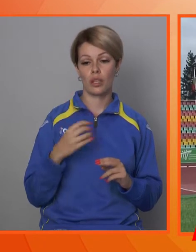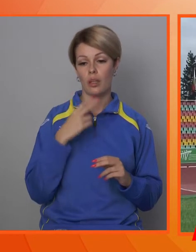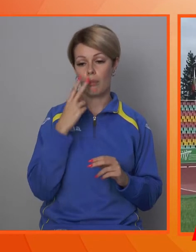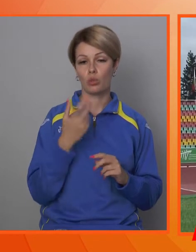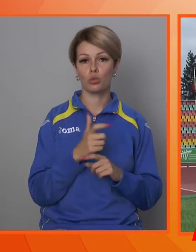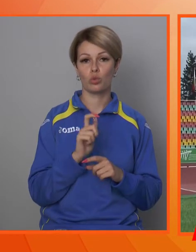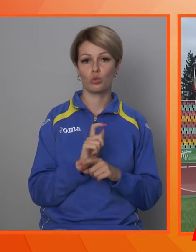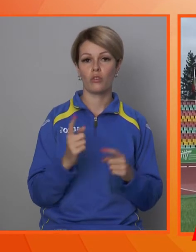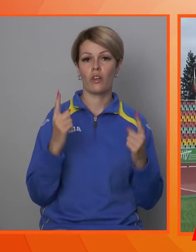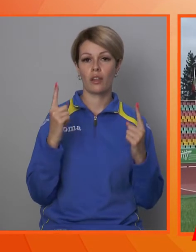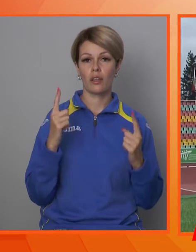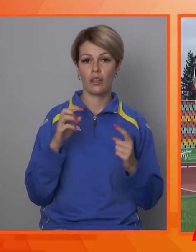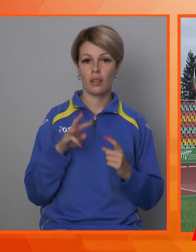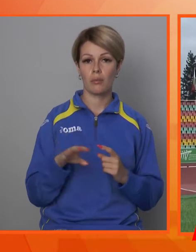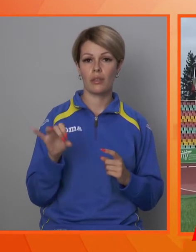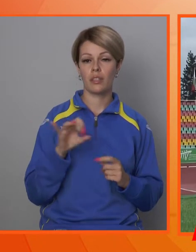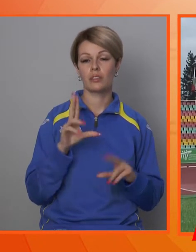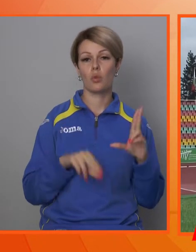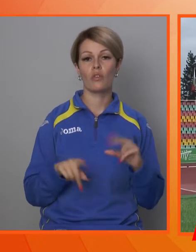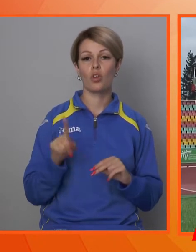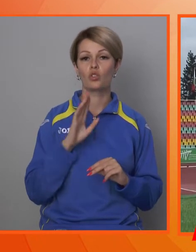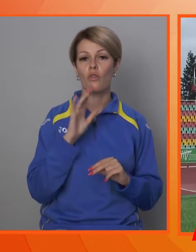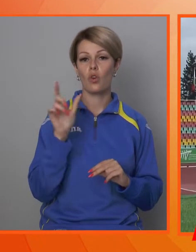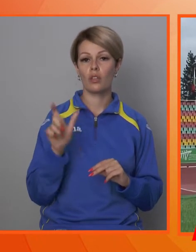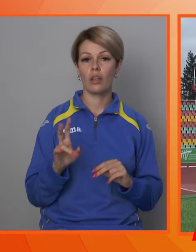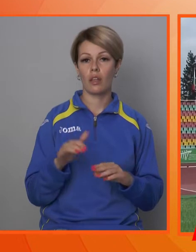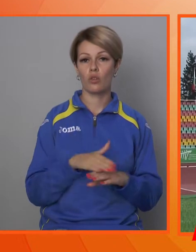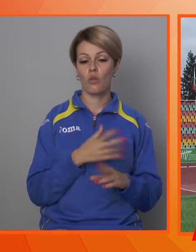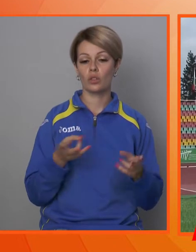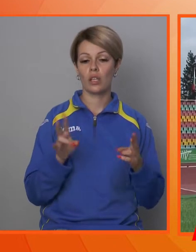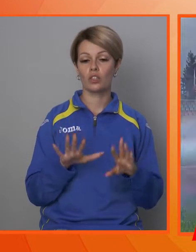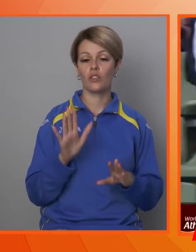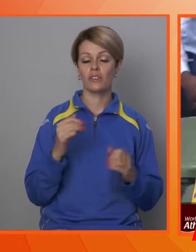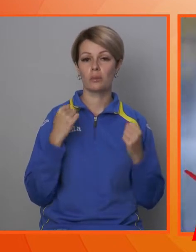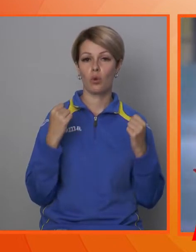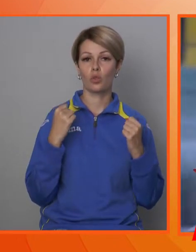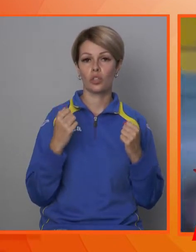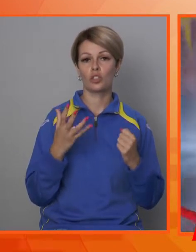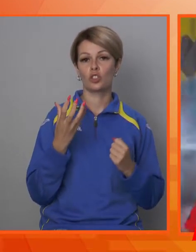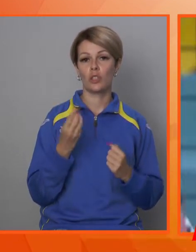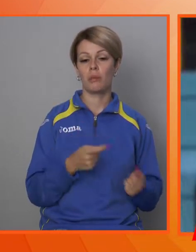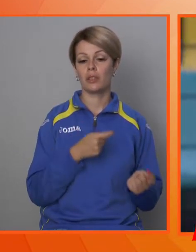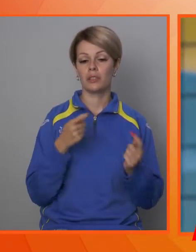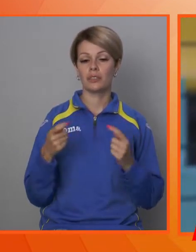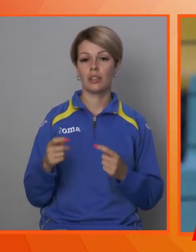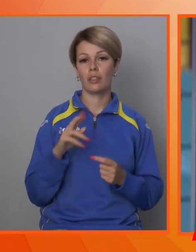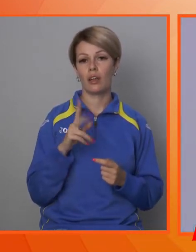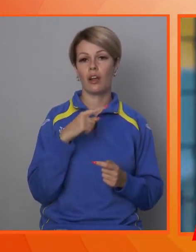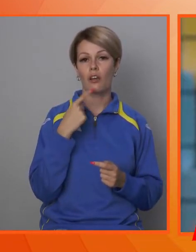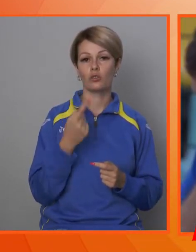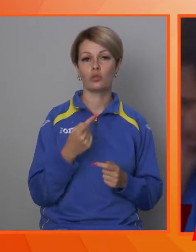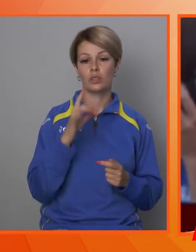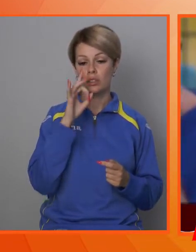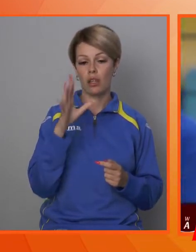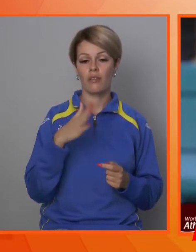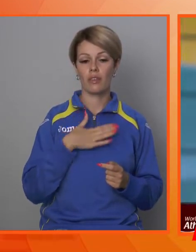майбутнє я бачу дуже великим. І сподіваюся, що вона надовго залишиться в спорті і ще принесе,